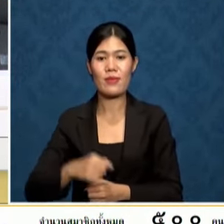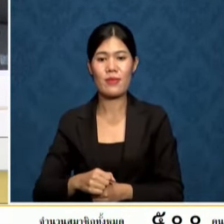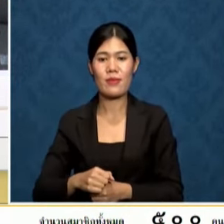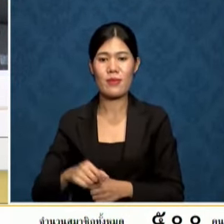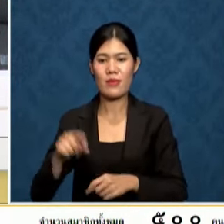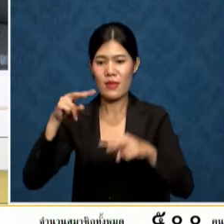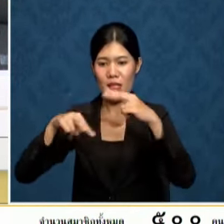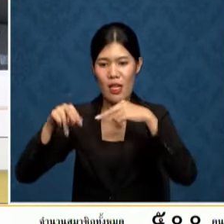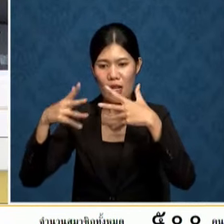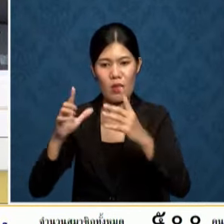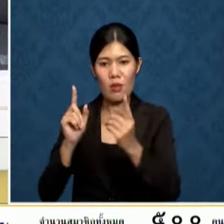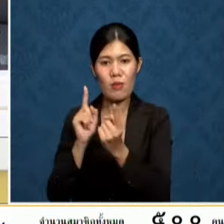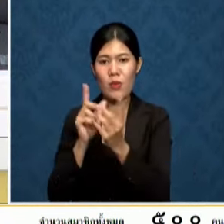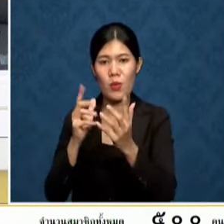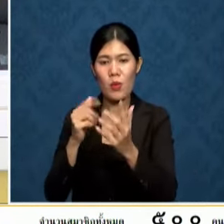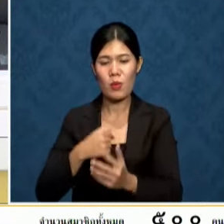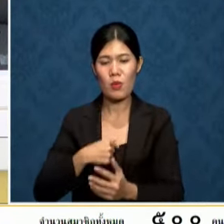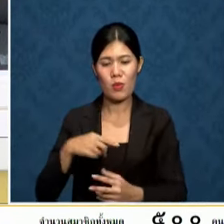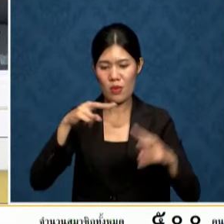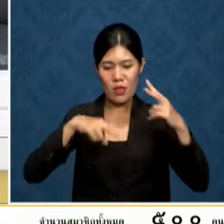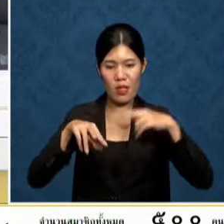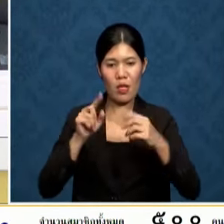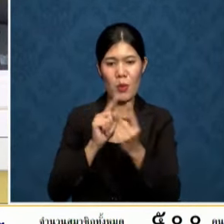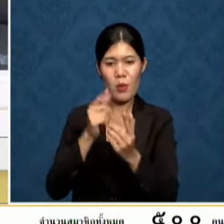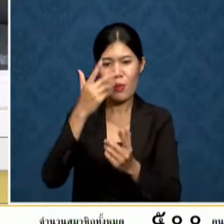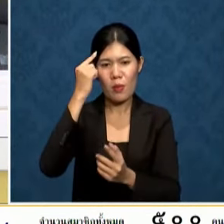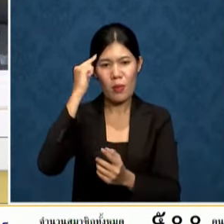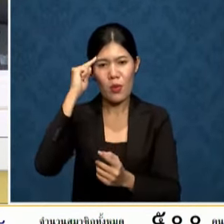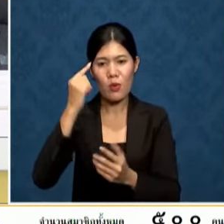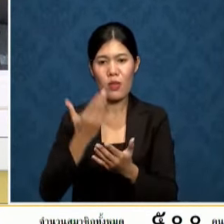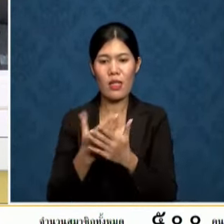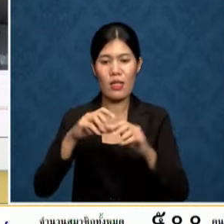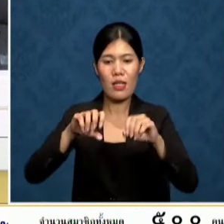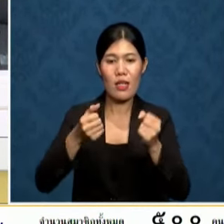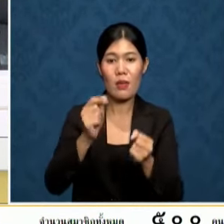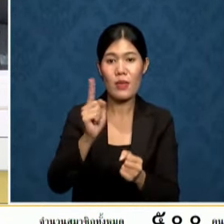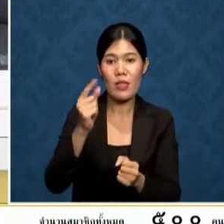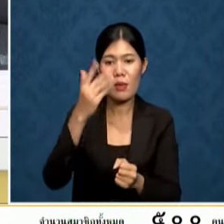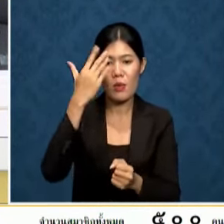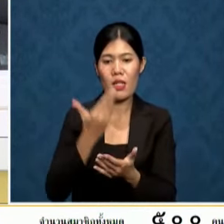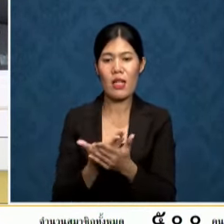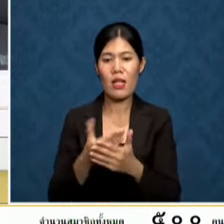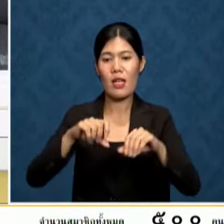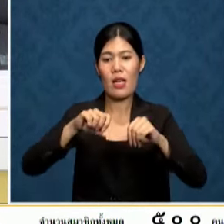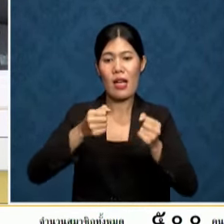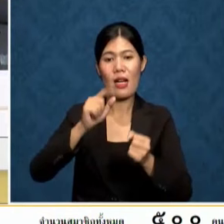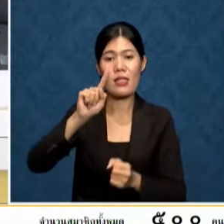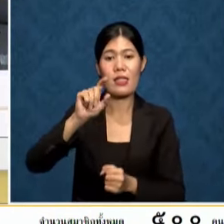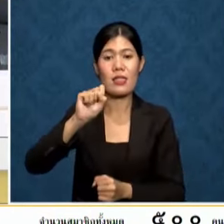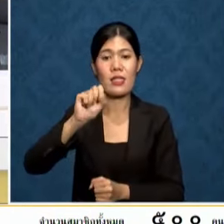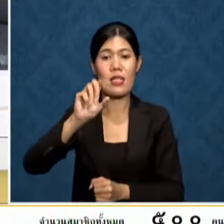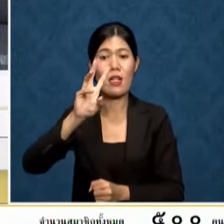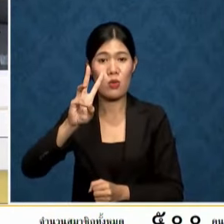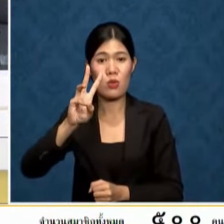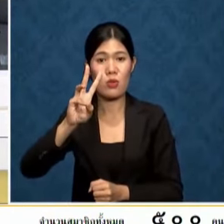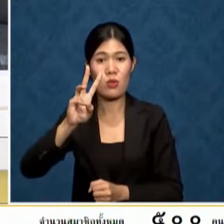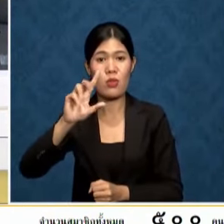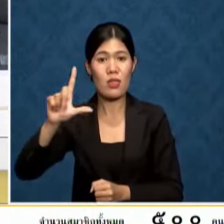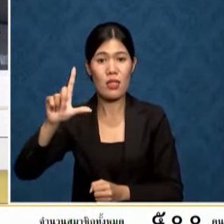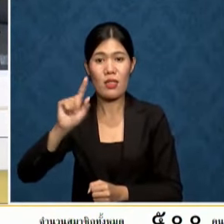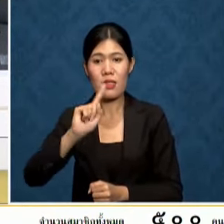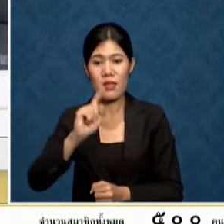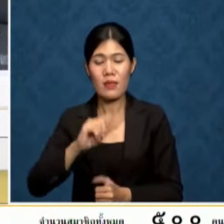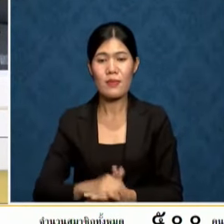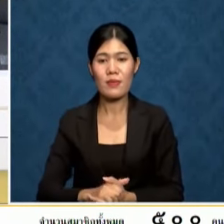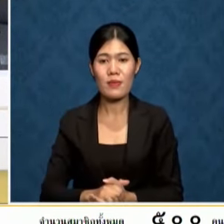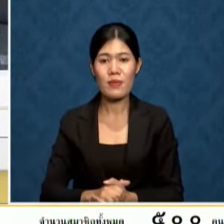เจอนะครับด้วยความเคารพพวกผมก็หาไม่เจอว่ามันไปโดนตัดไปโดนอะไรเพราะว่าท่านบอกว่าตัด 160,000เนี่ยเพื่อที่จะไปทำโครงการอื่นๆเช่นDigital wallet